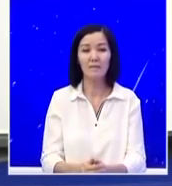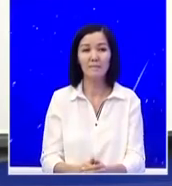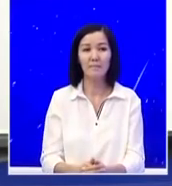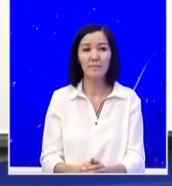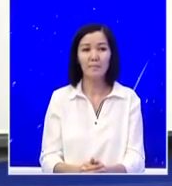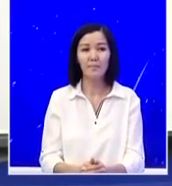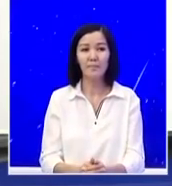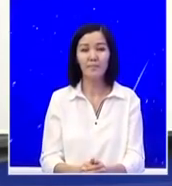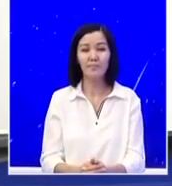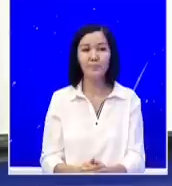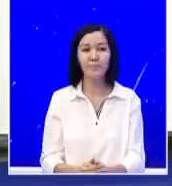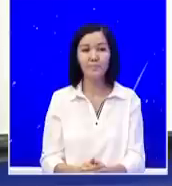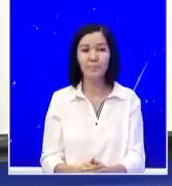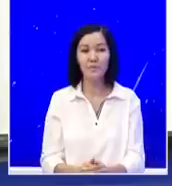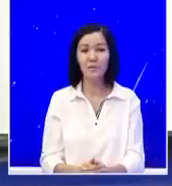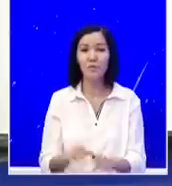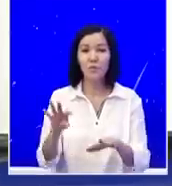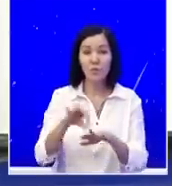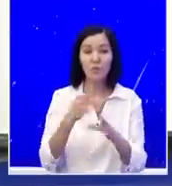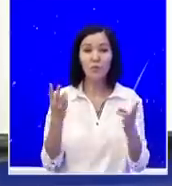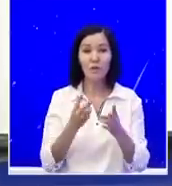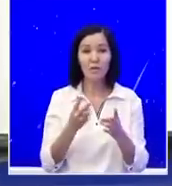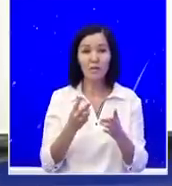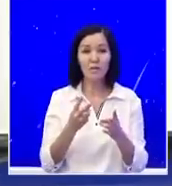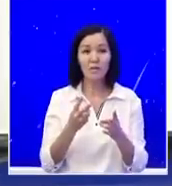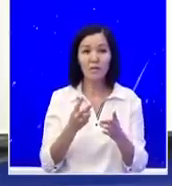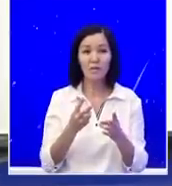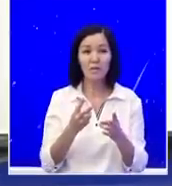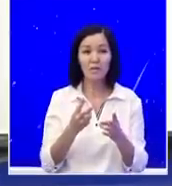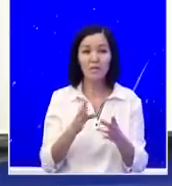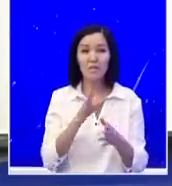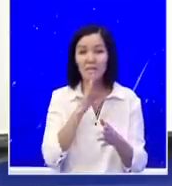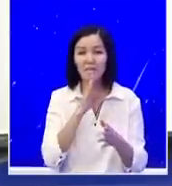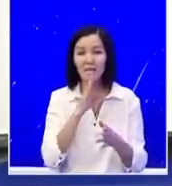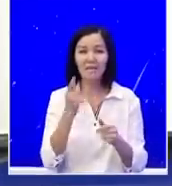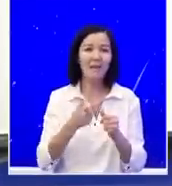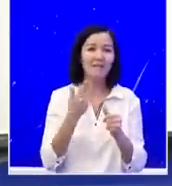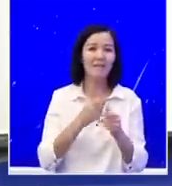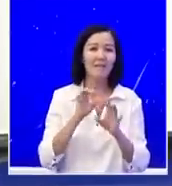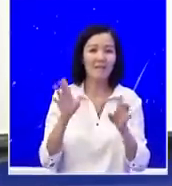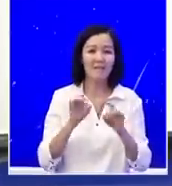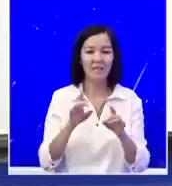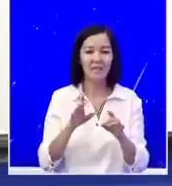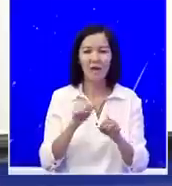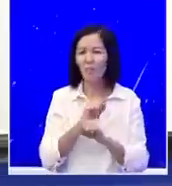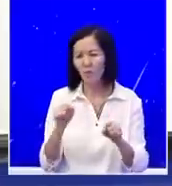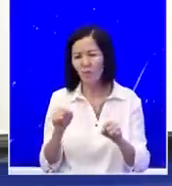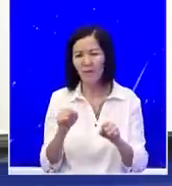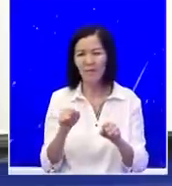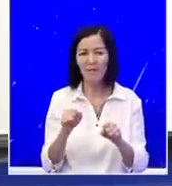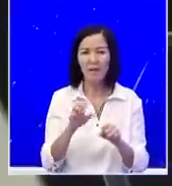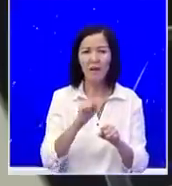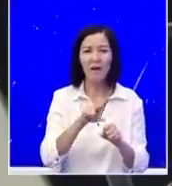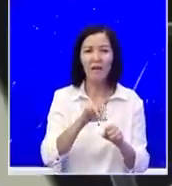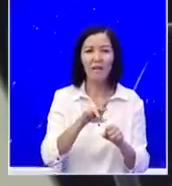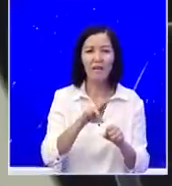Сен өстіп жүре бересің бе? Сен үйленбейсің бе деп. Өзі сараптап келе жатыр. Ана қыз қалай болады? Жоқ, ол саған болмайды. Мына қыз қалай болады? Ол болмайды. Е, Алтынай іш